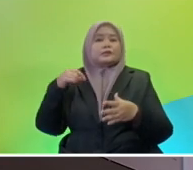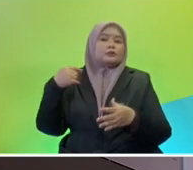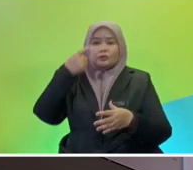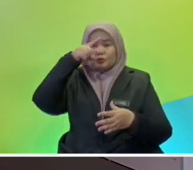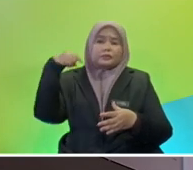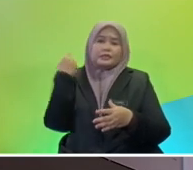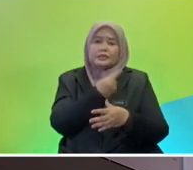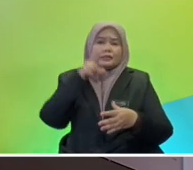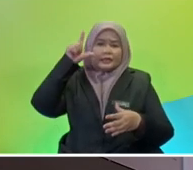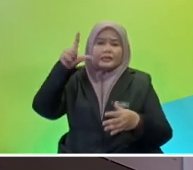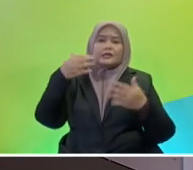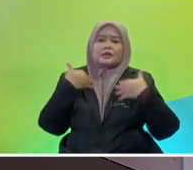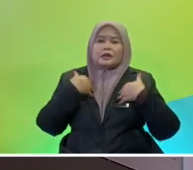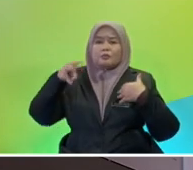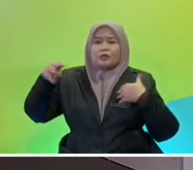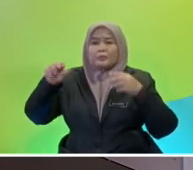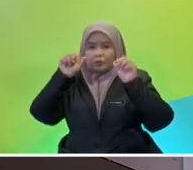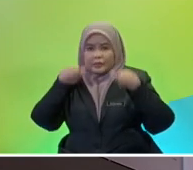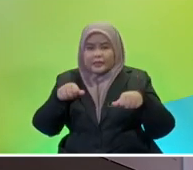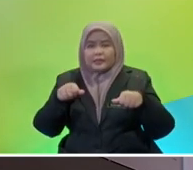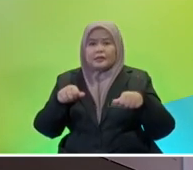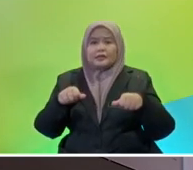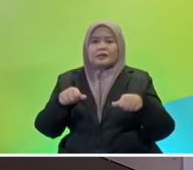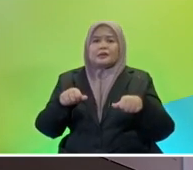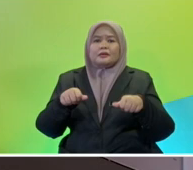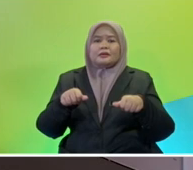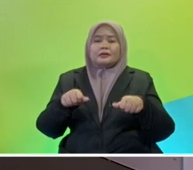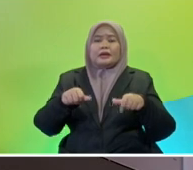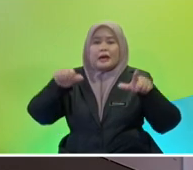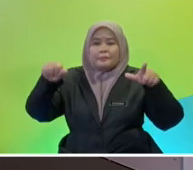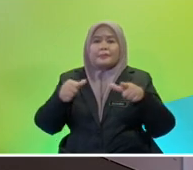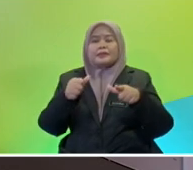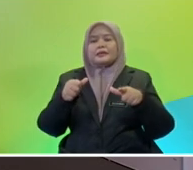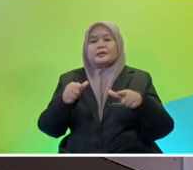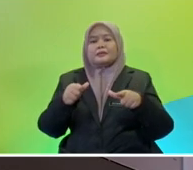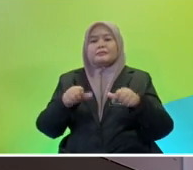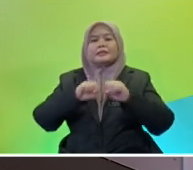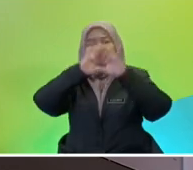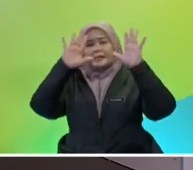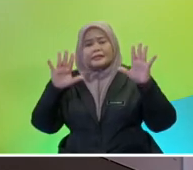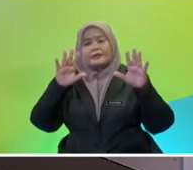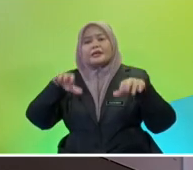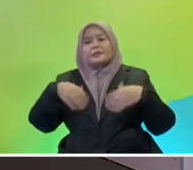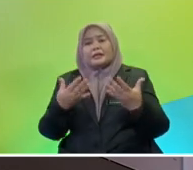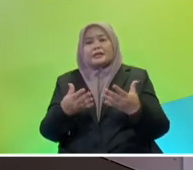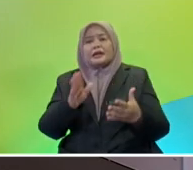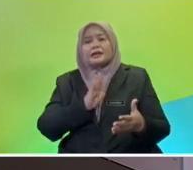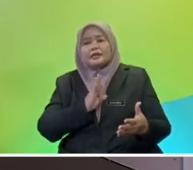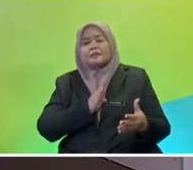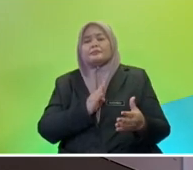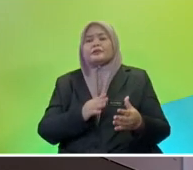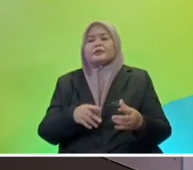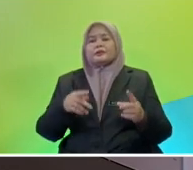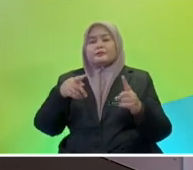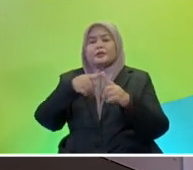kita melihat Adakah murid boleh Oke mengamalkan ataupun menjelaskan Bagaimanakah adab-adab terhadap orang